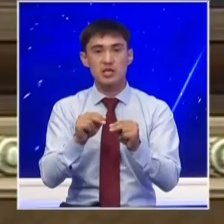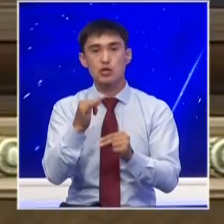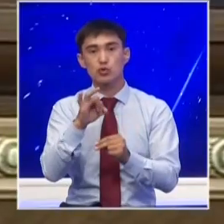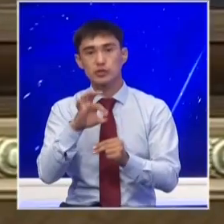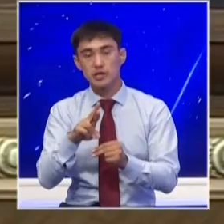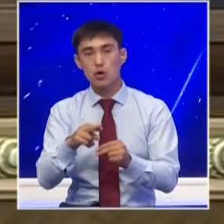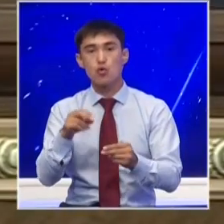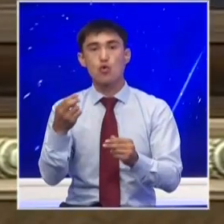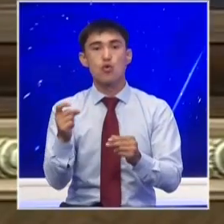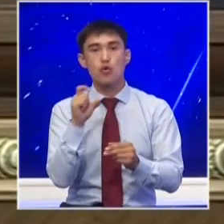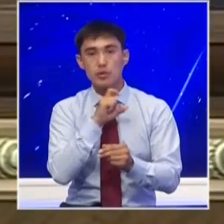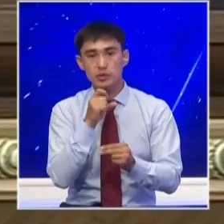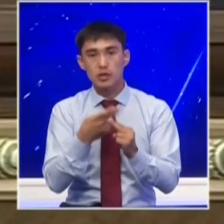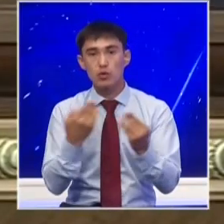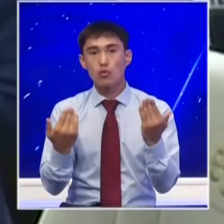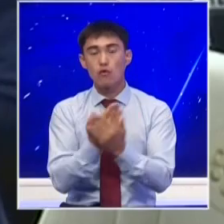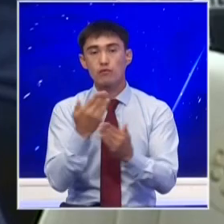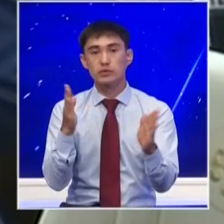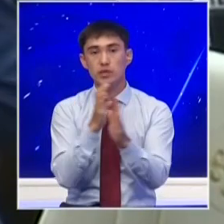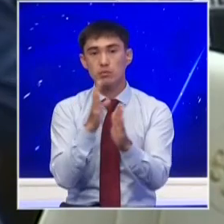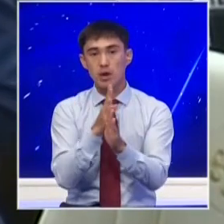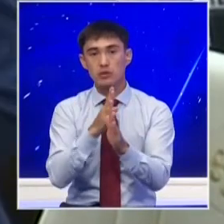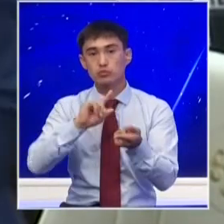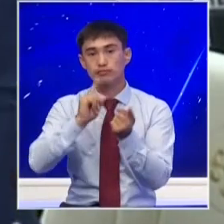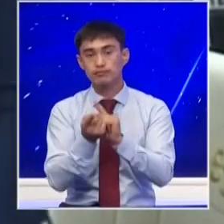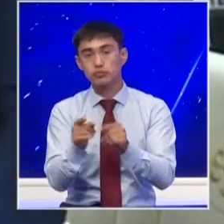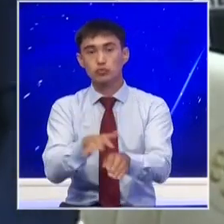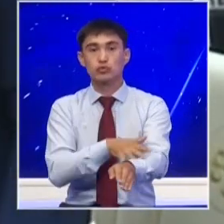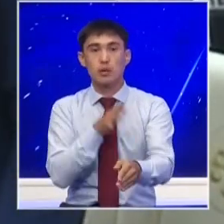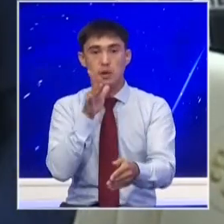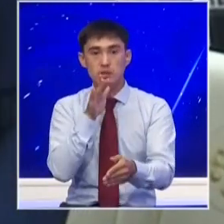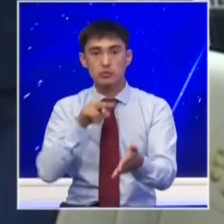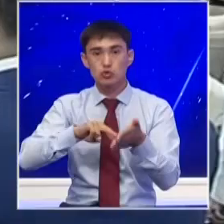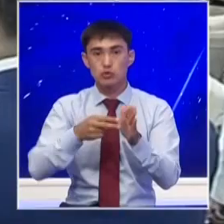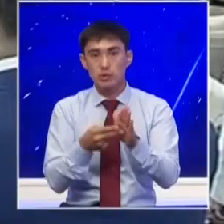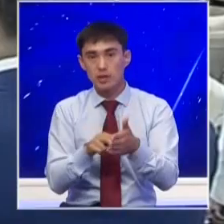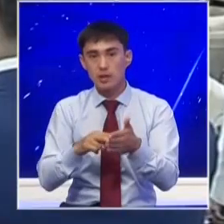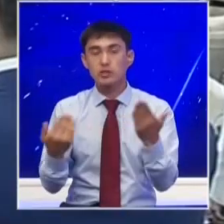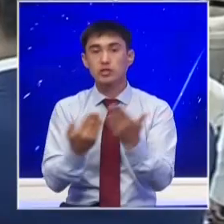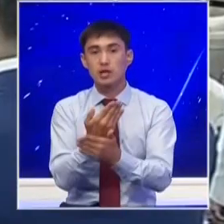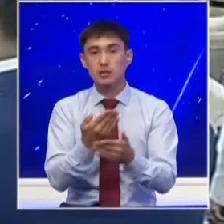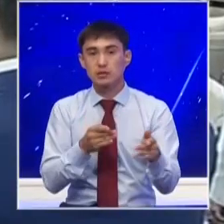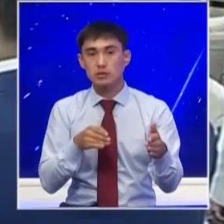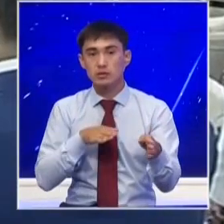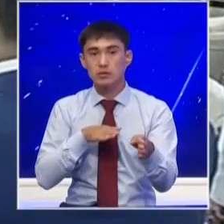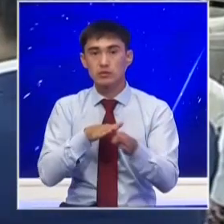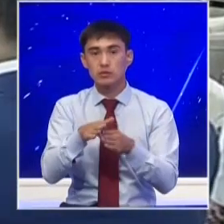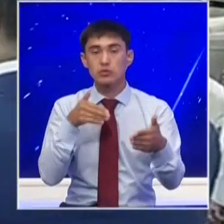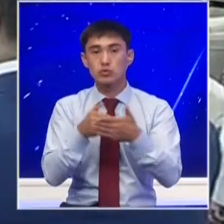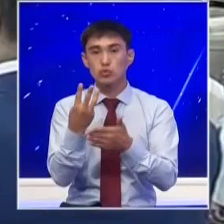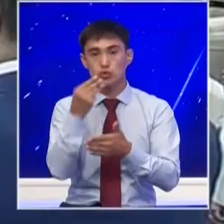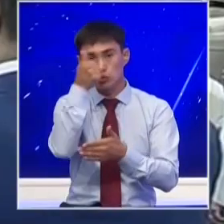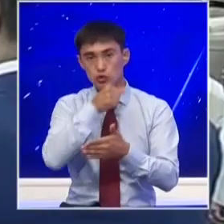инклюзивтік, үнемшілдік. Заман құбылмалы. Ұзақ мерзімді жоспарлар қисынсыз. Жаңа межелерді еңсеруге үш жыл мерзім